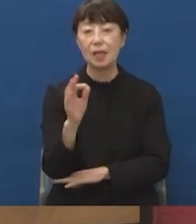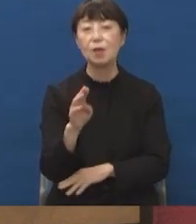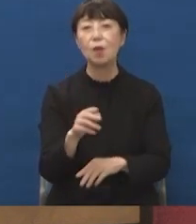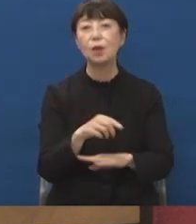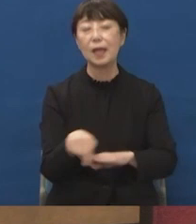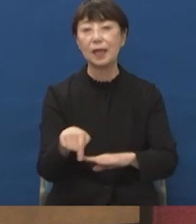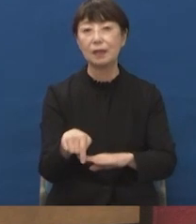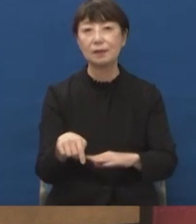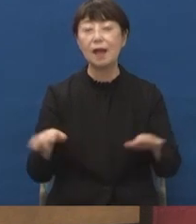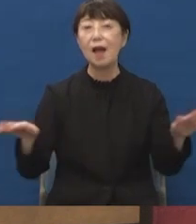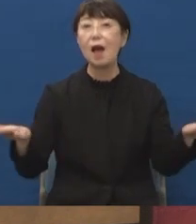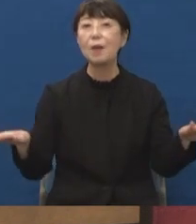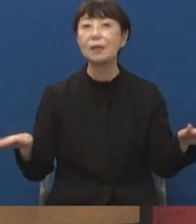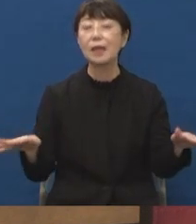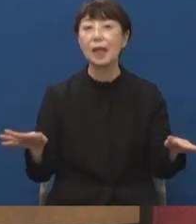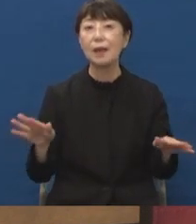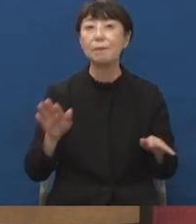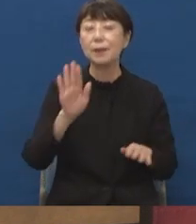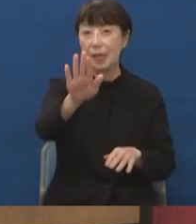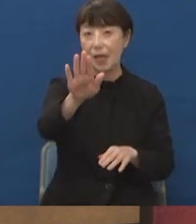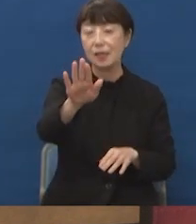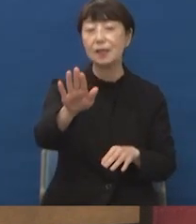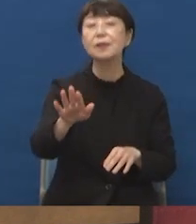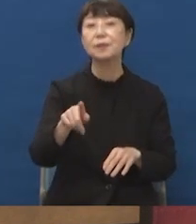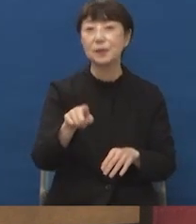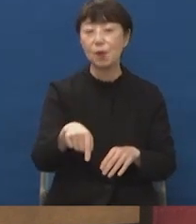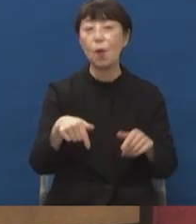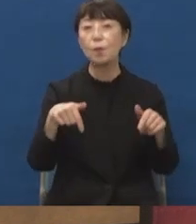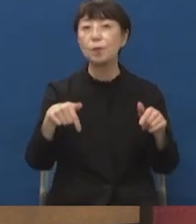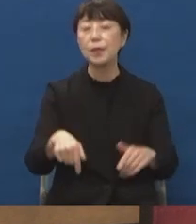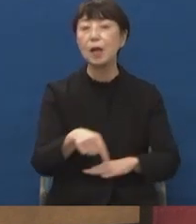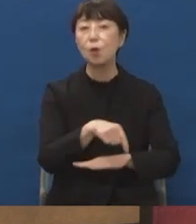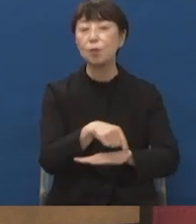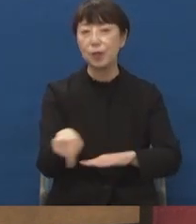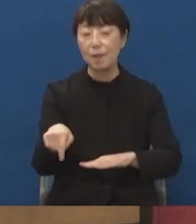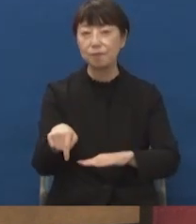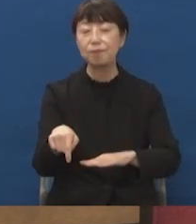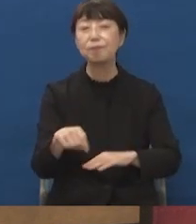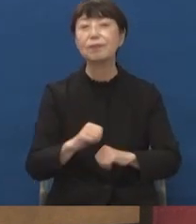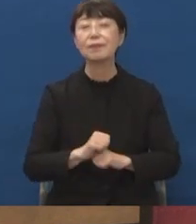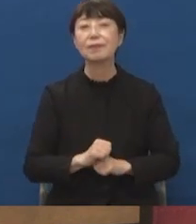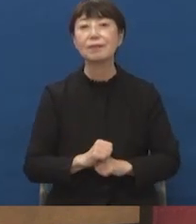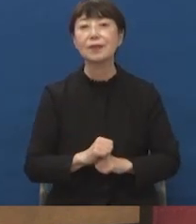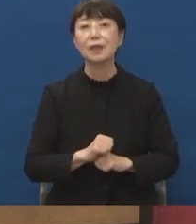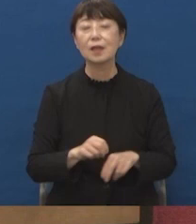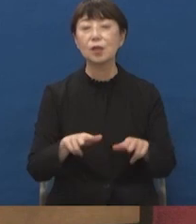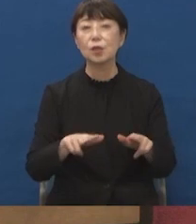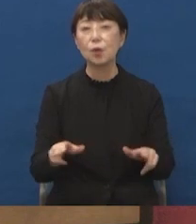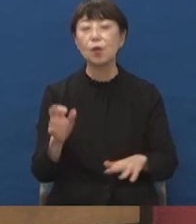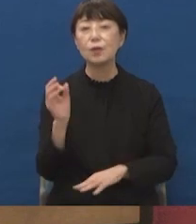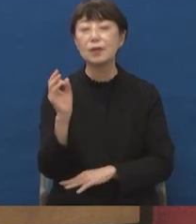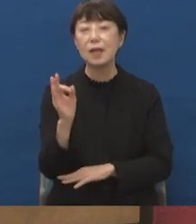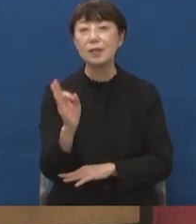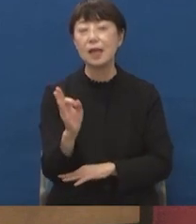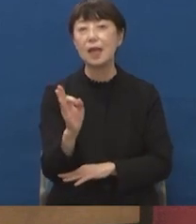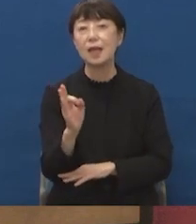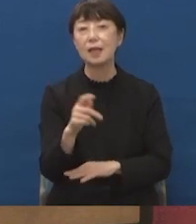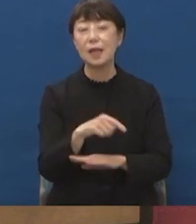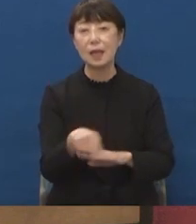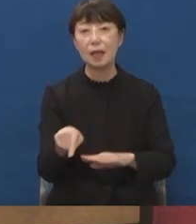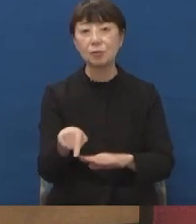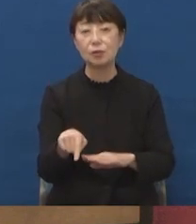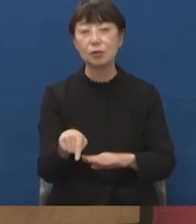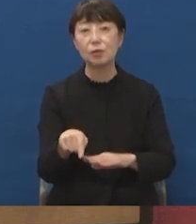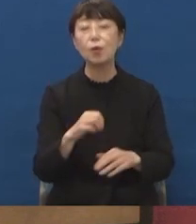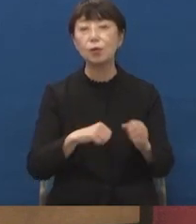け未来へ都プラン、同じく同年8月に策定された行財政改革計画の取り組みにおいて、